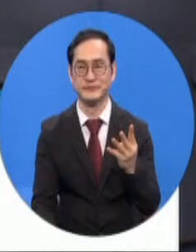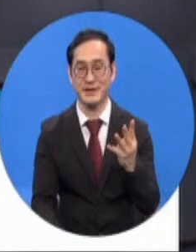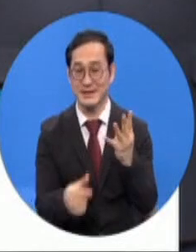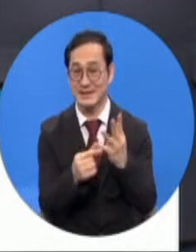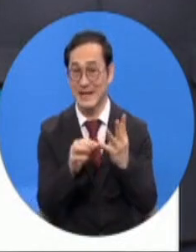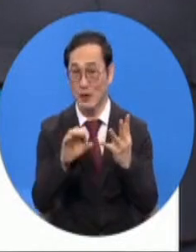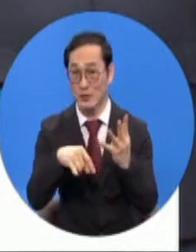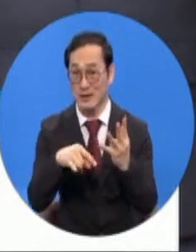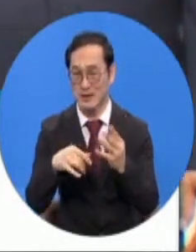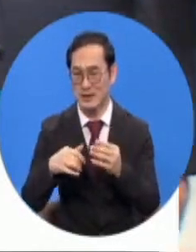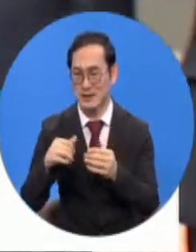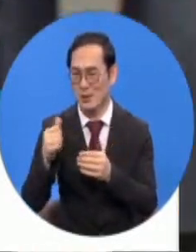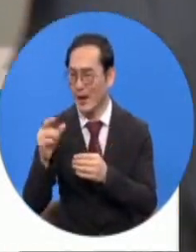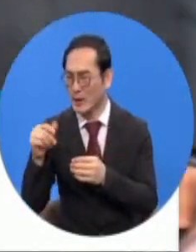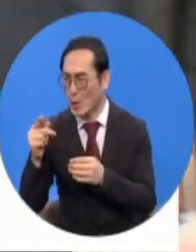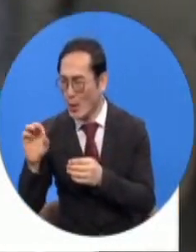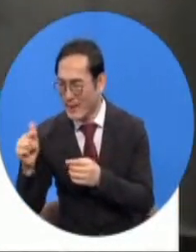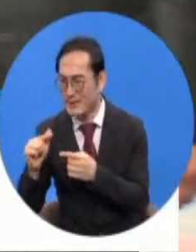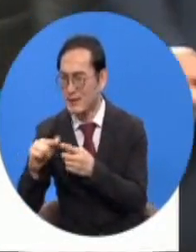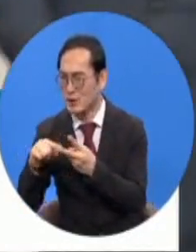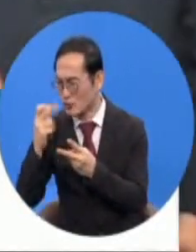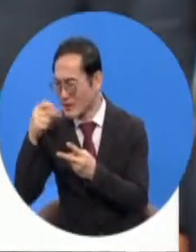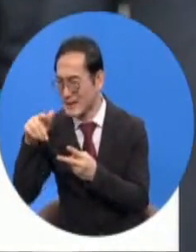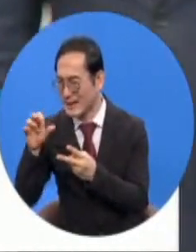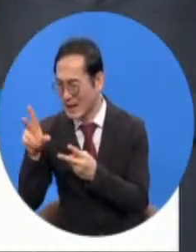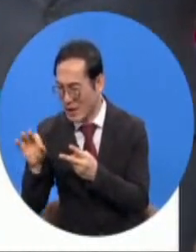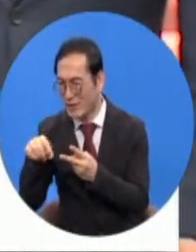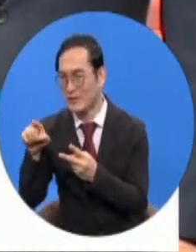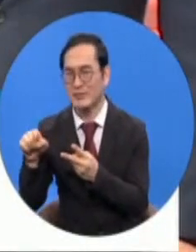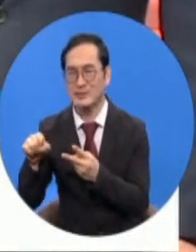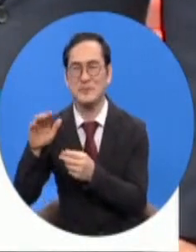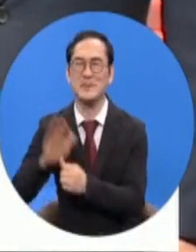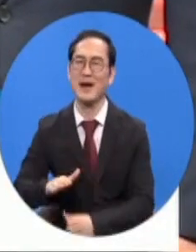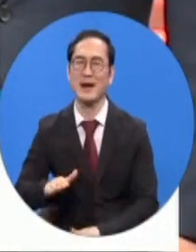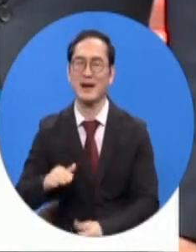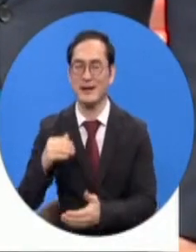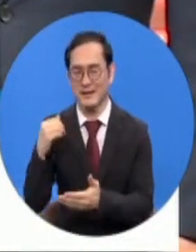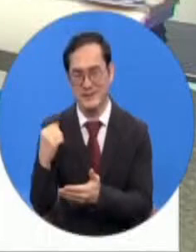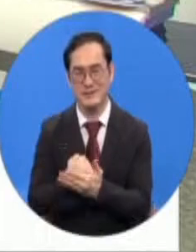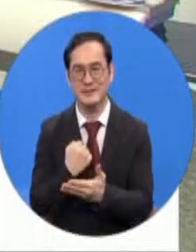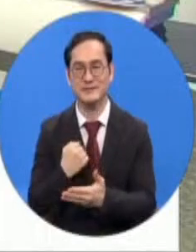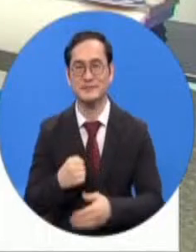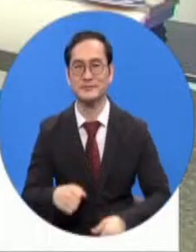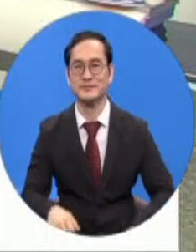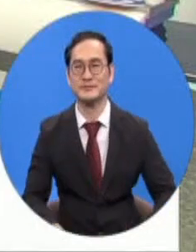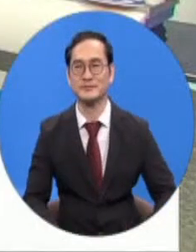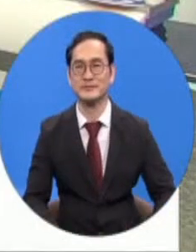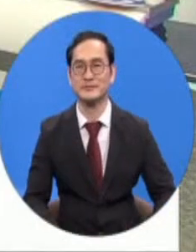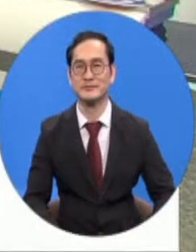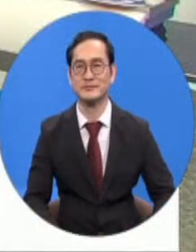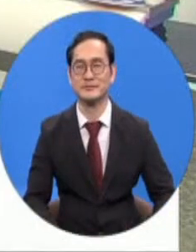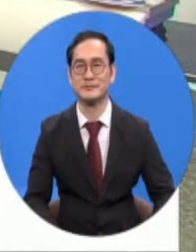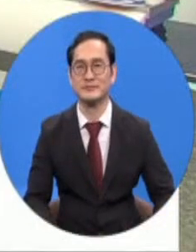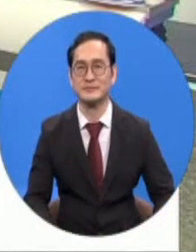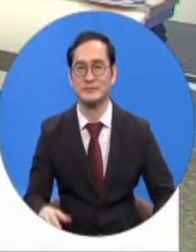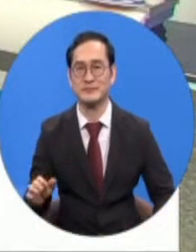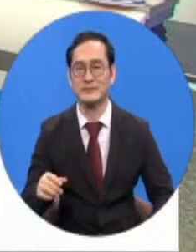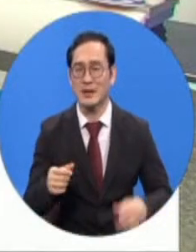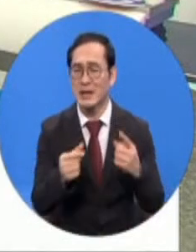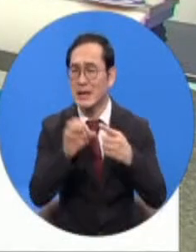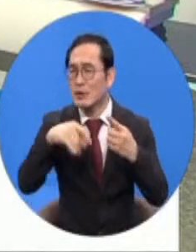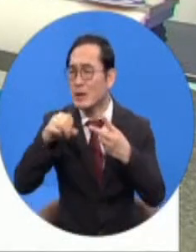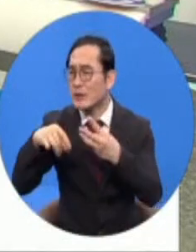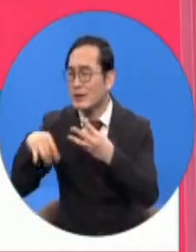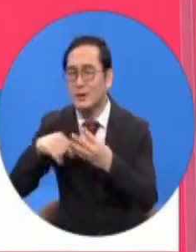벌이던 황교안 전 대표, 최재형 전 감사원장 등은 고배를 마시게 됐습니다. 다만 후보들의 순위와 득표율은 공개되지